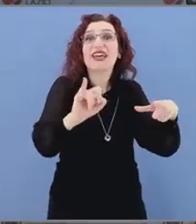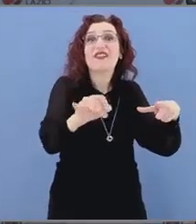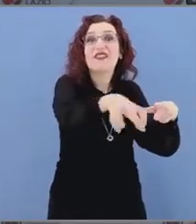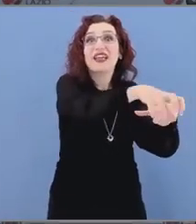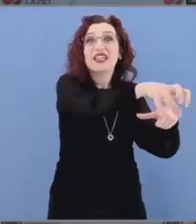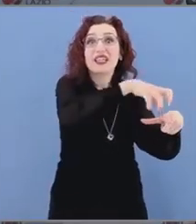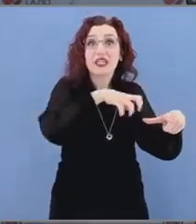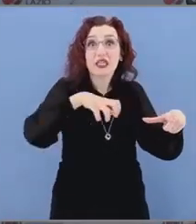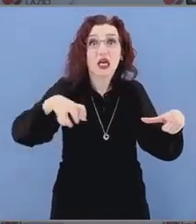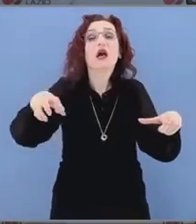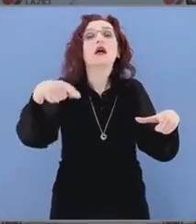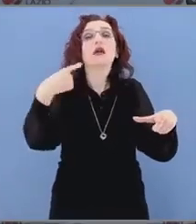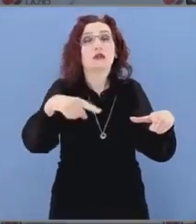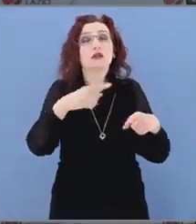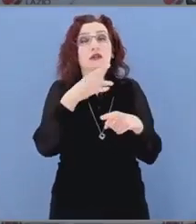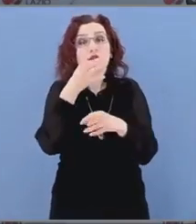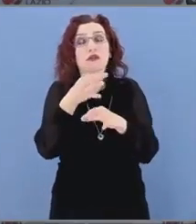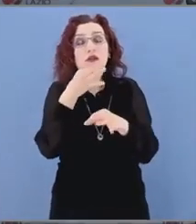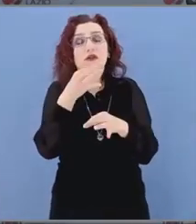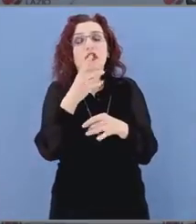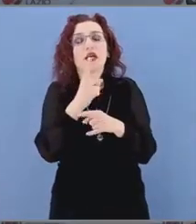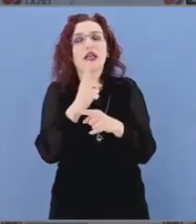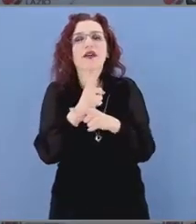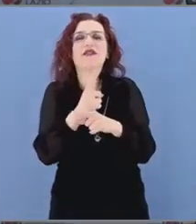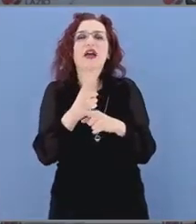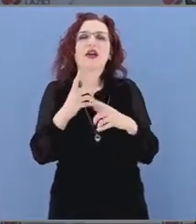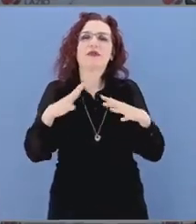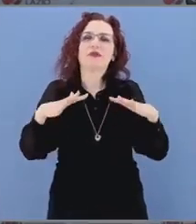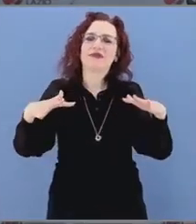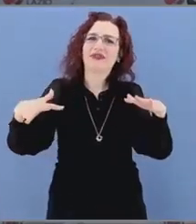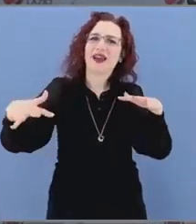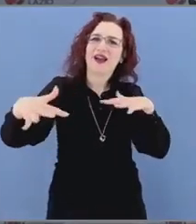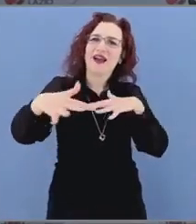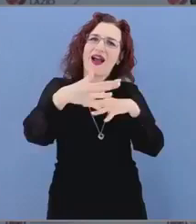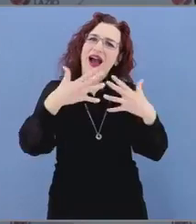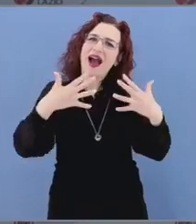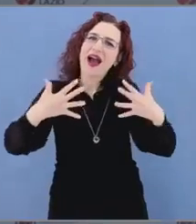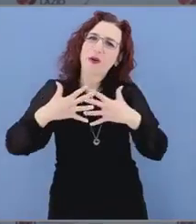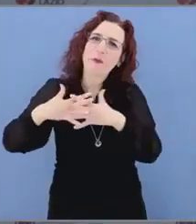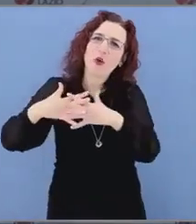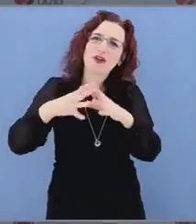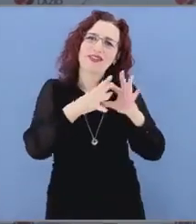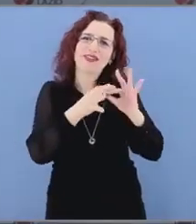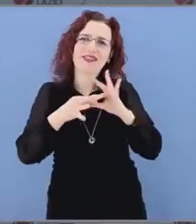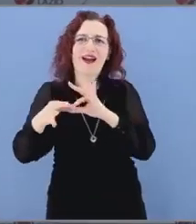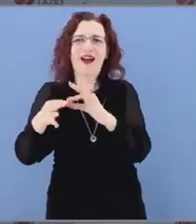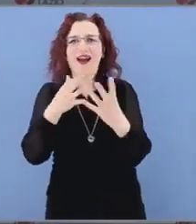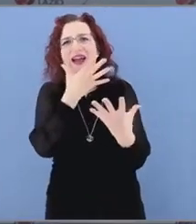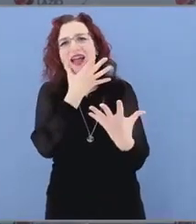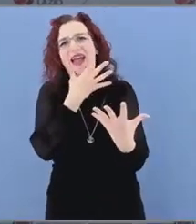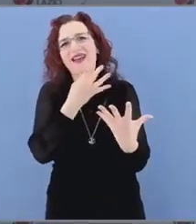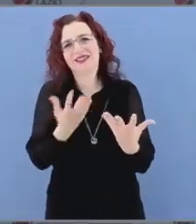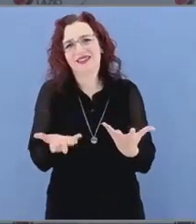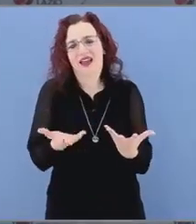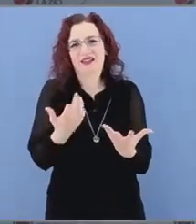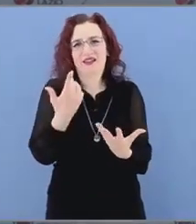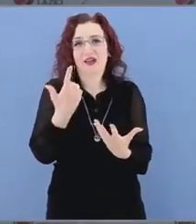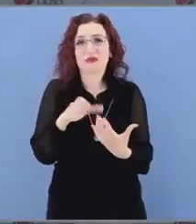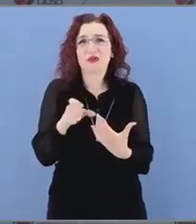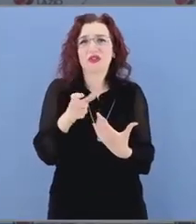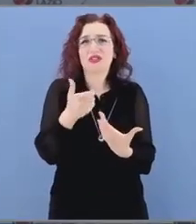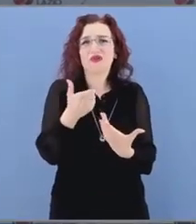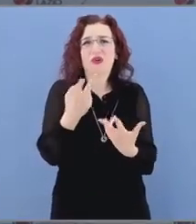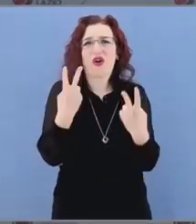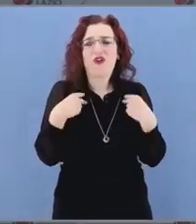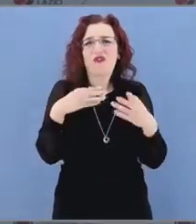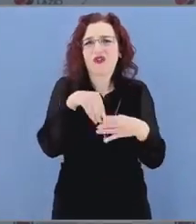di armonia, un po' di estetica a queste periferie, perché altrimenti è difficile viverci. E allora cambiare la vita